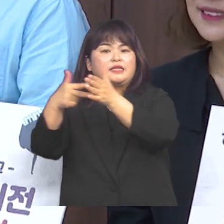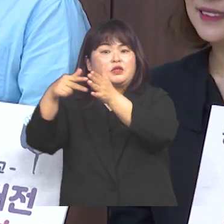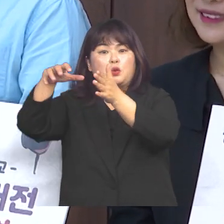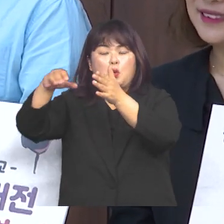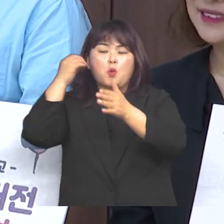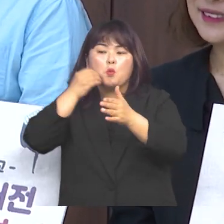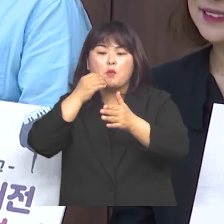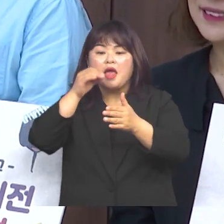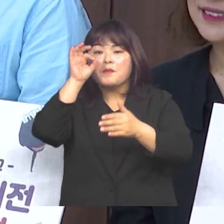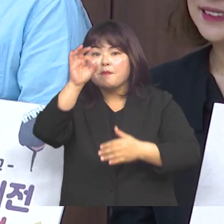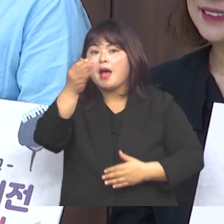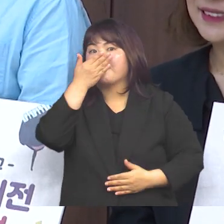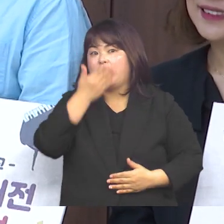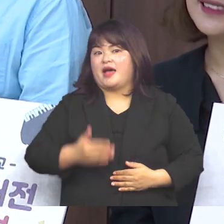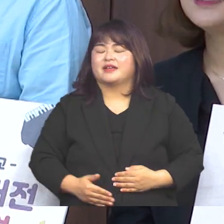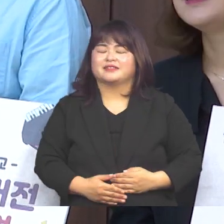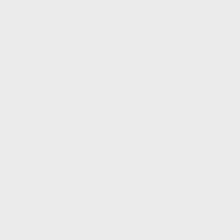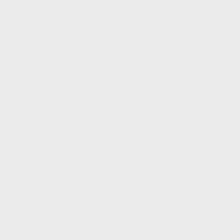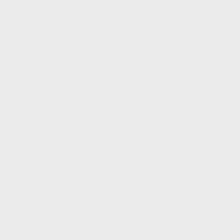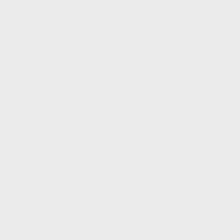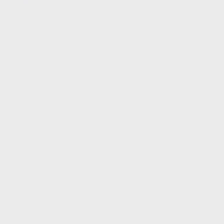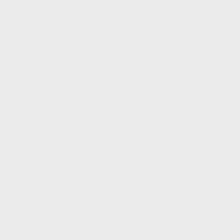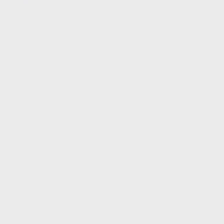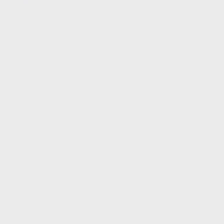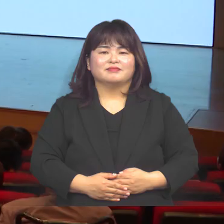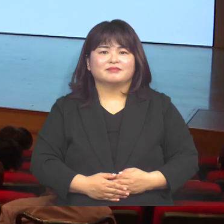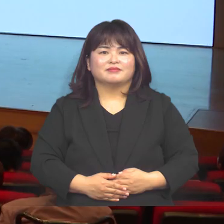홈페이지에서 내려받을 수 있습니다.